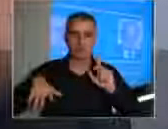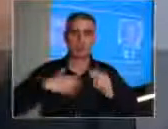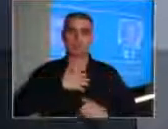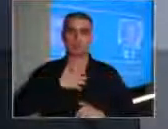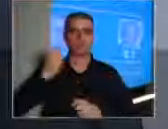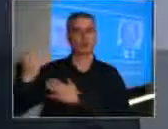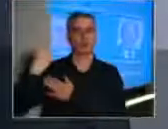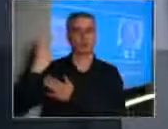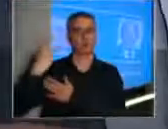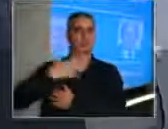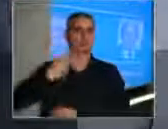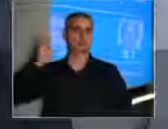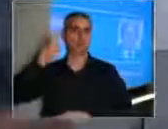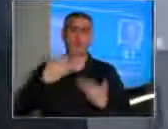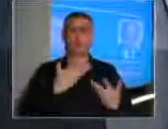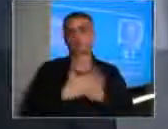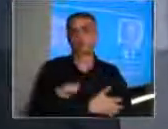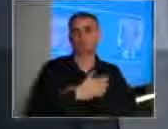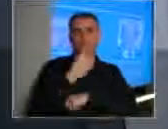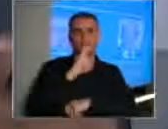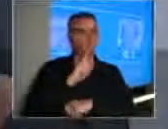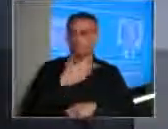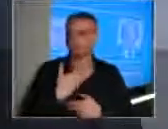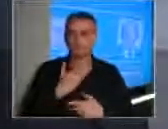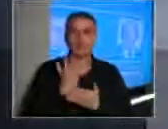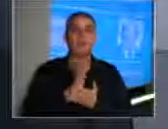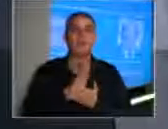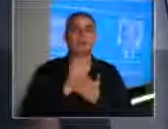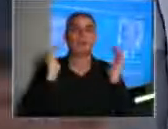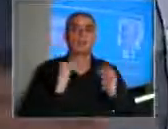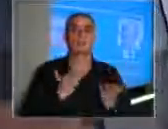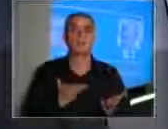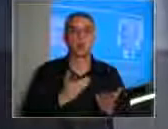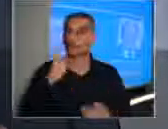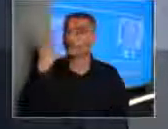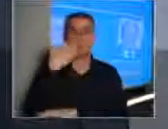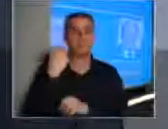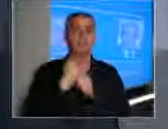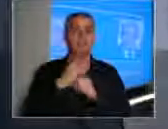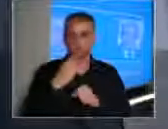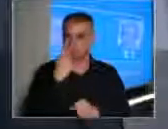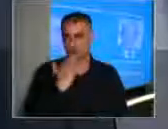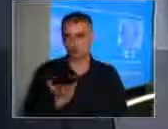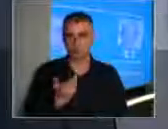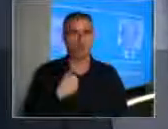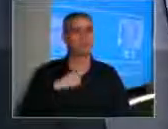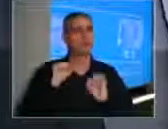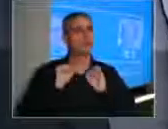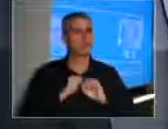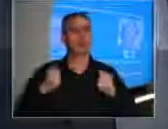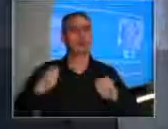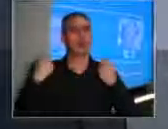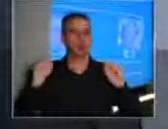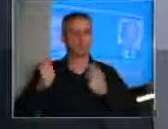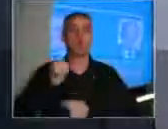טייקונים, ולחזקים נהיה יותר, ולחלשים פחות, לא לחלשים, למעמד הביניים נהיה פחות. כל מדינה שעשתה את זה ראתה. אנחנו בעד שוק חופשי, אנחנו